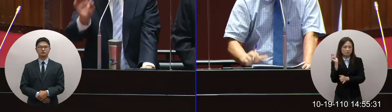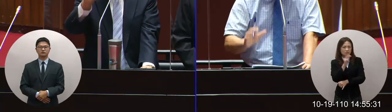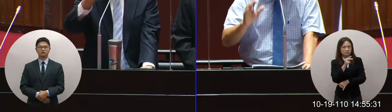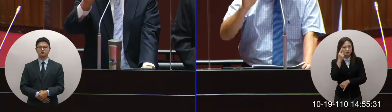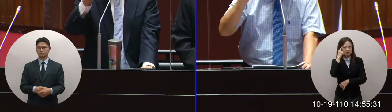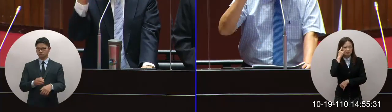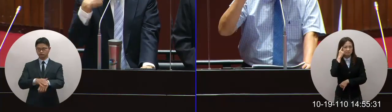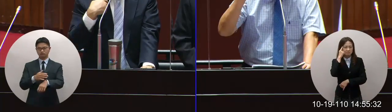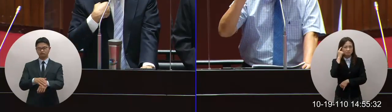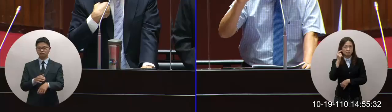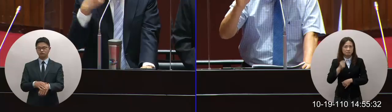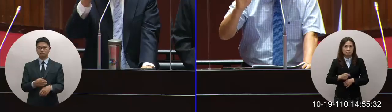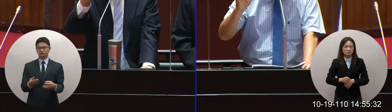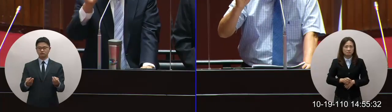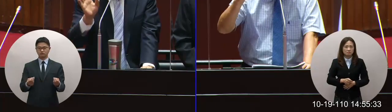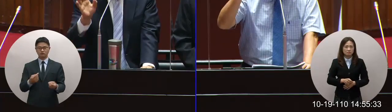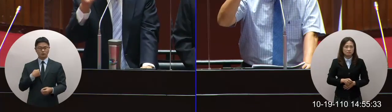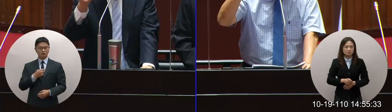觉说，